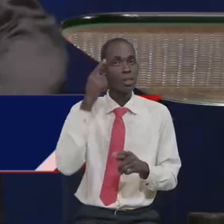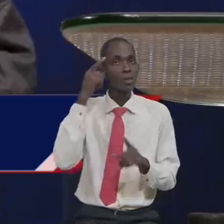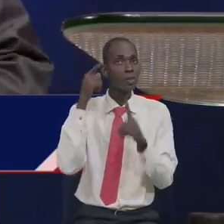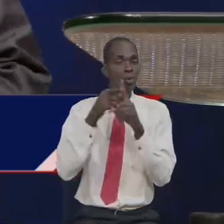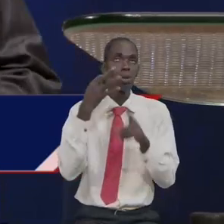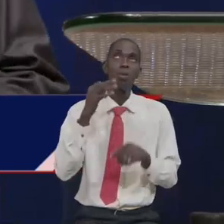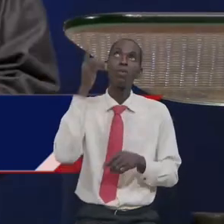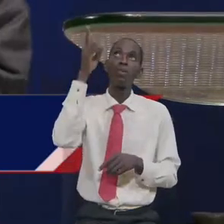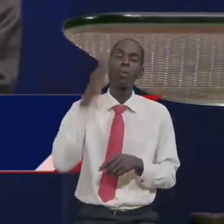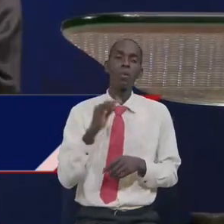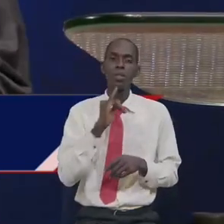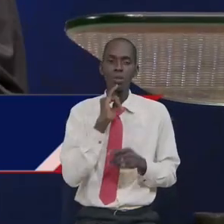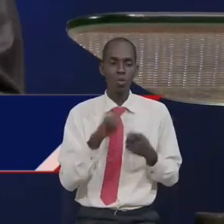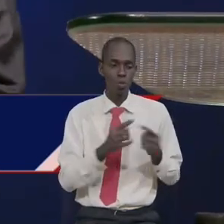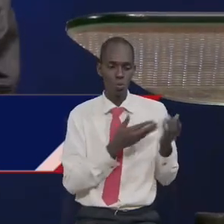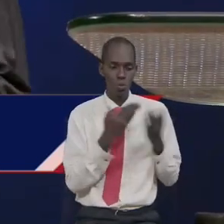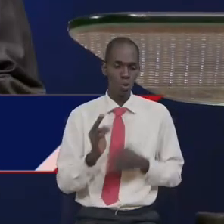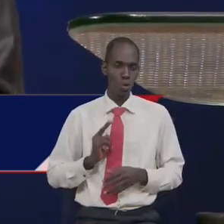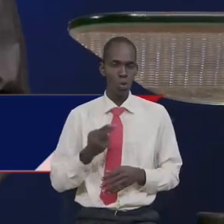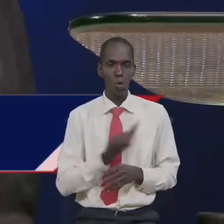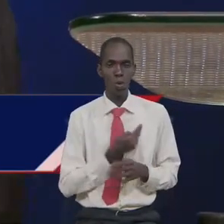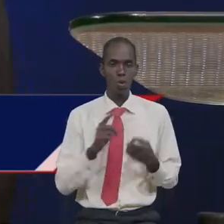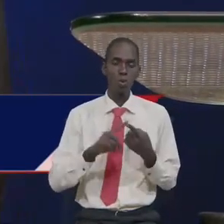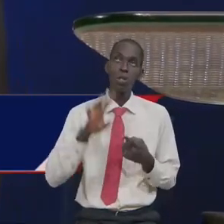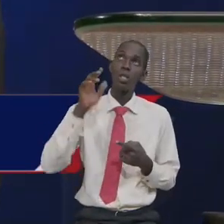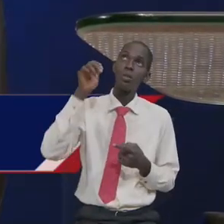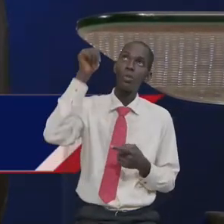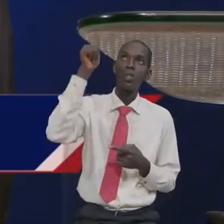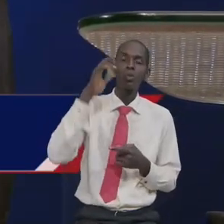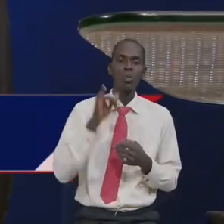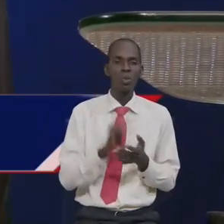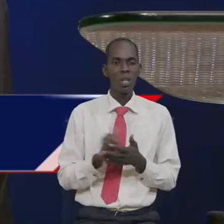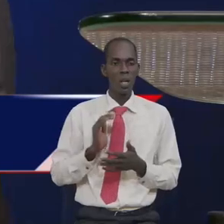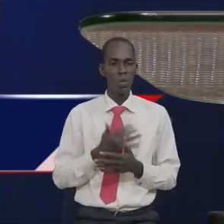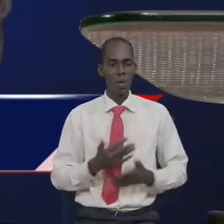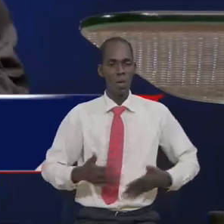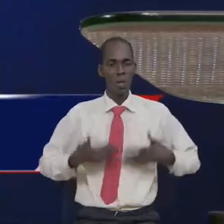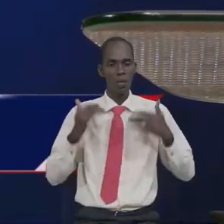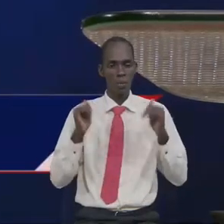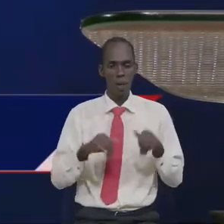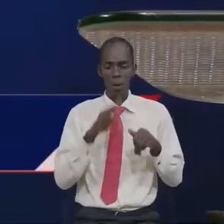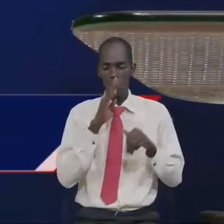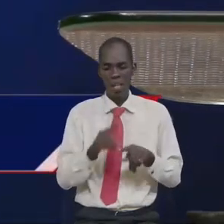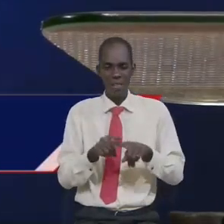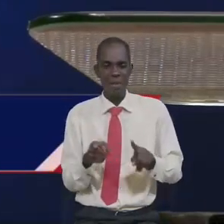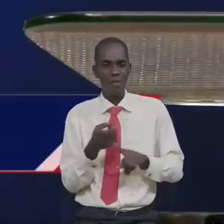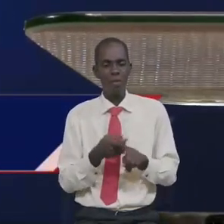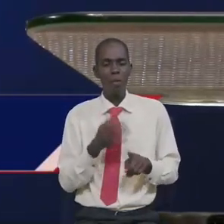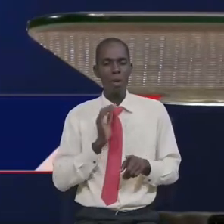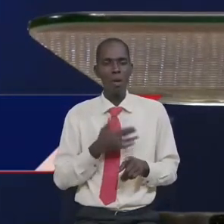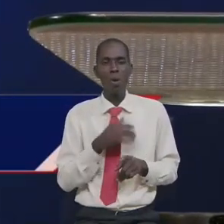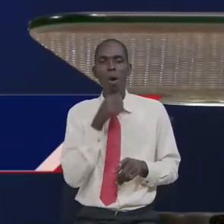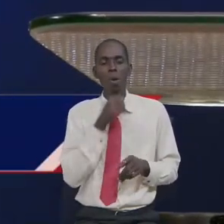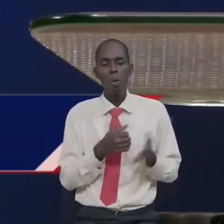ramener à lui-même, c'est que notre vie soit totalement différente de ce que nous étions dans le passé. Nous venons au